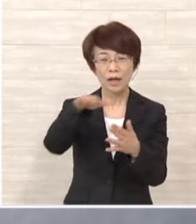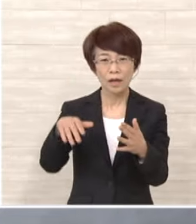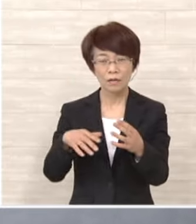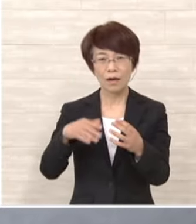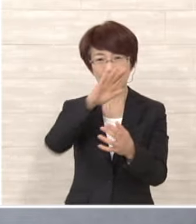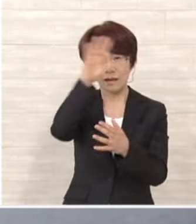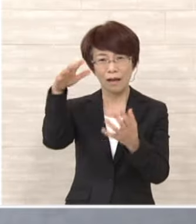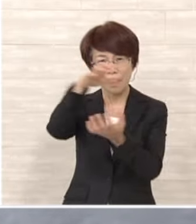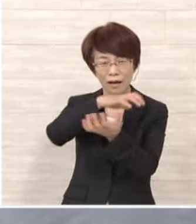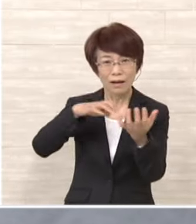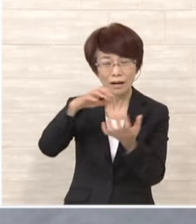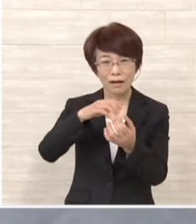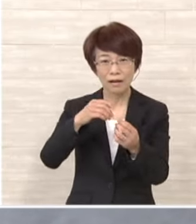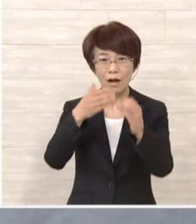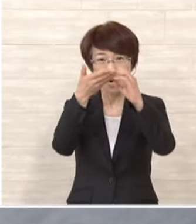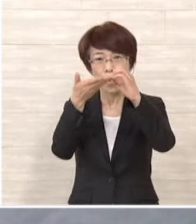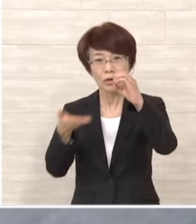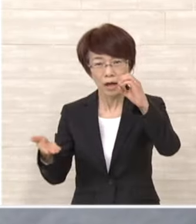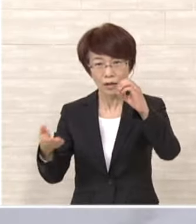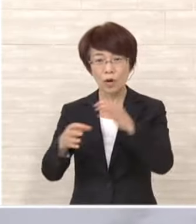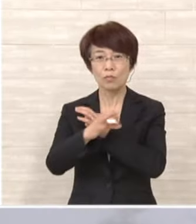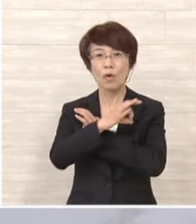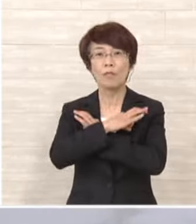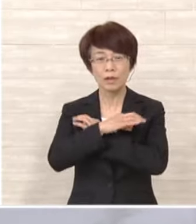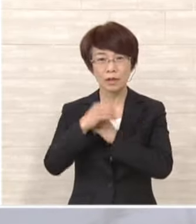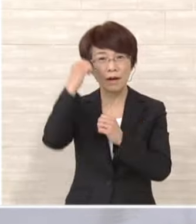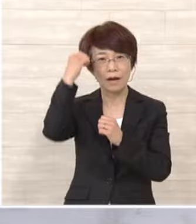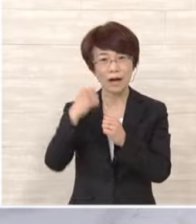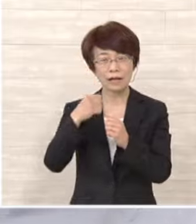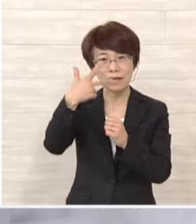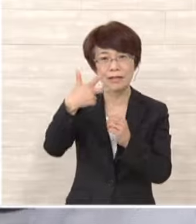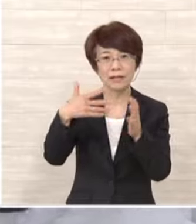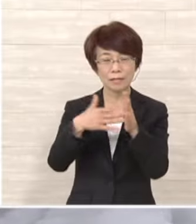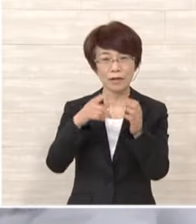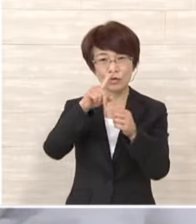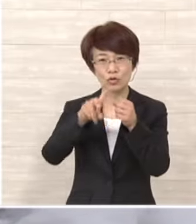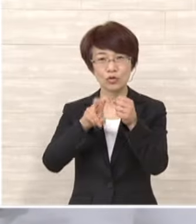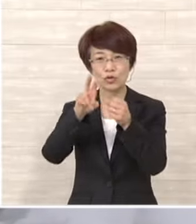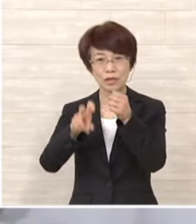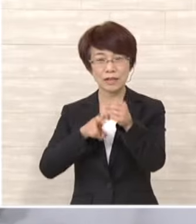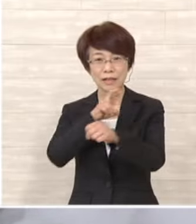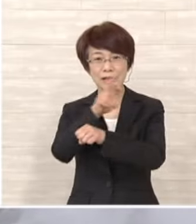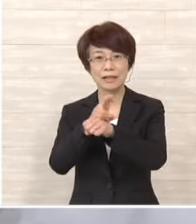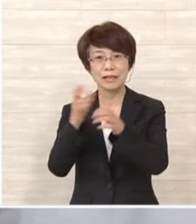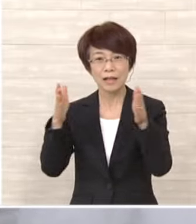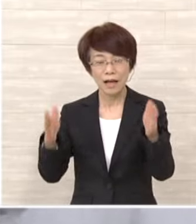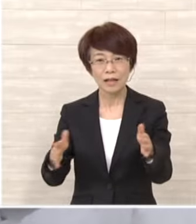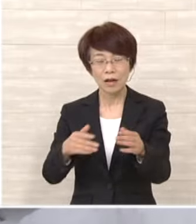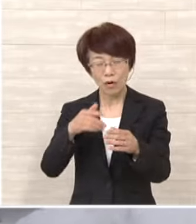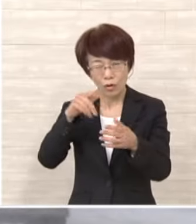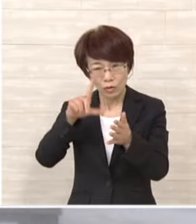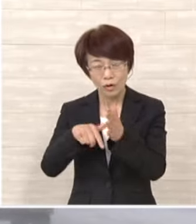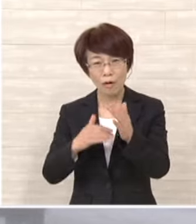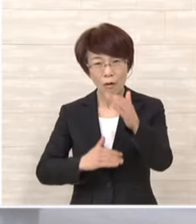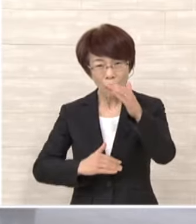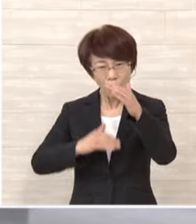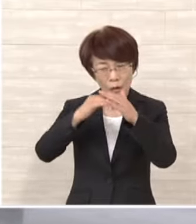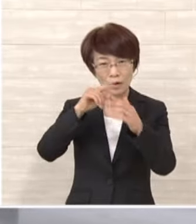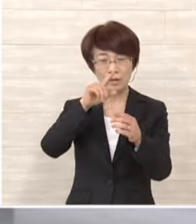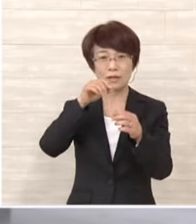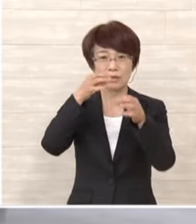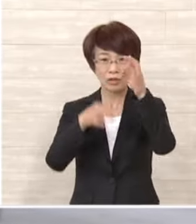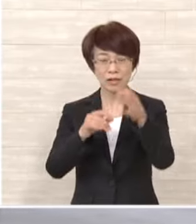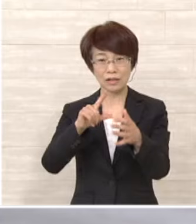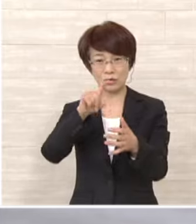今日の道内は荒れた天気となり、オホーツク海側の紋別では午前7時までの12時間でこの時期としては多